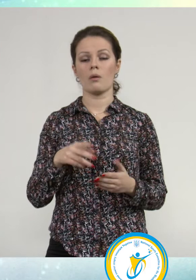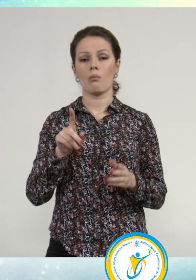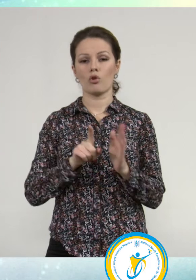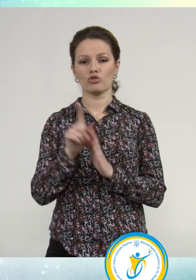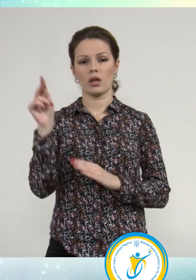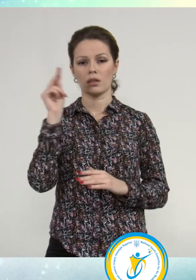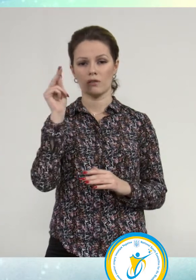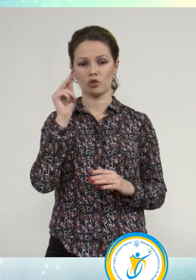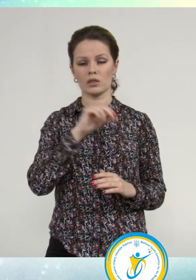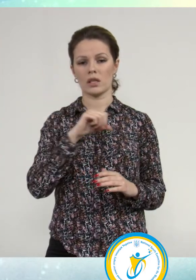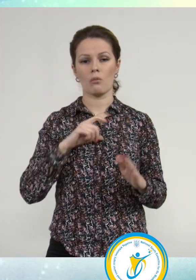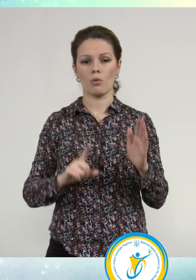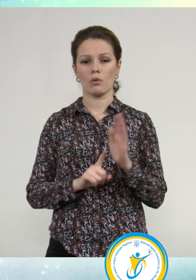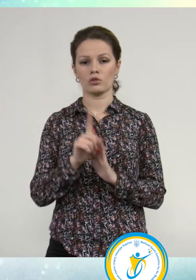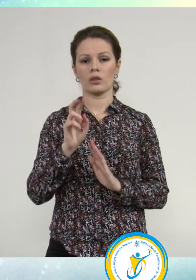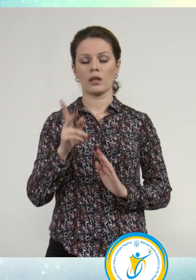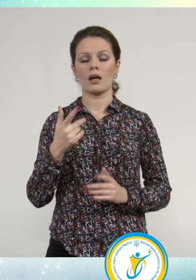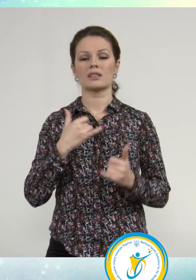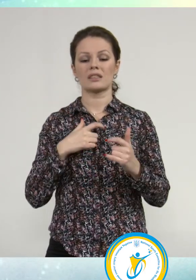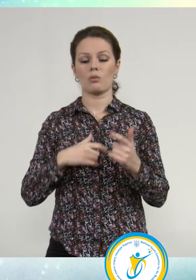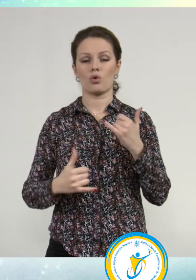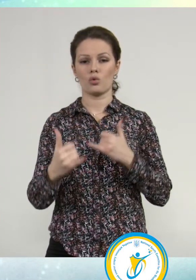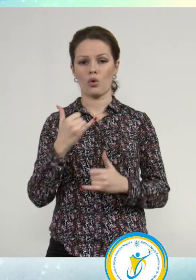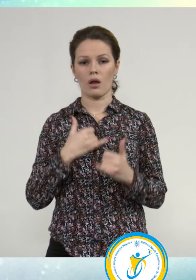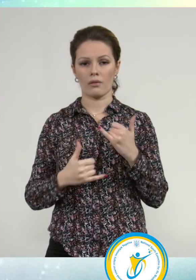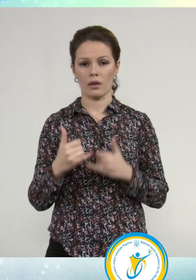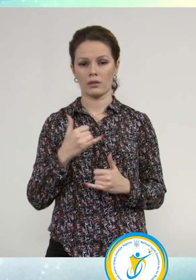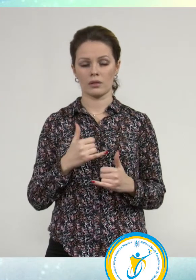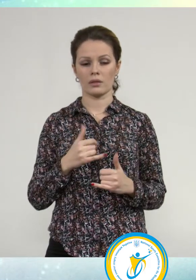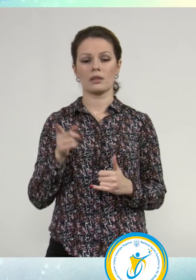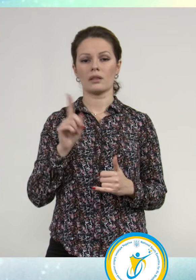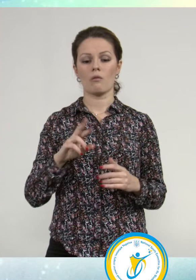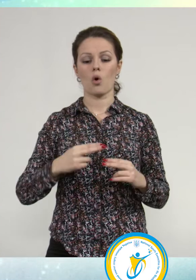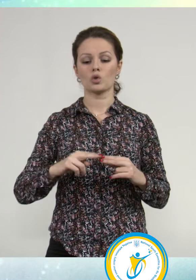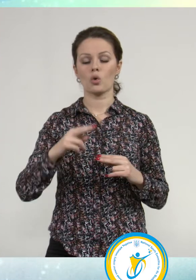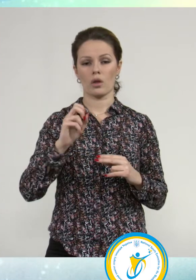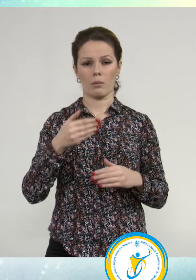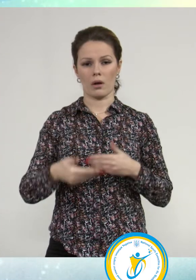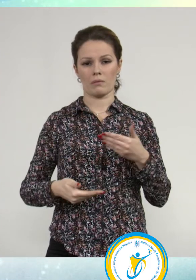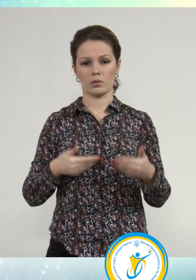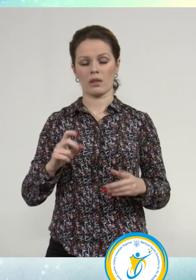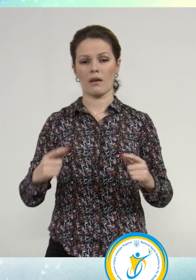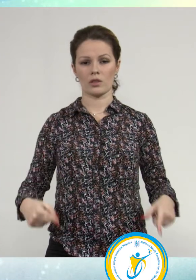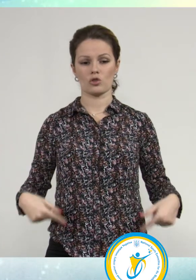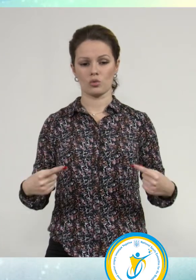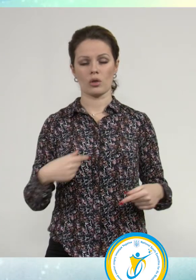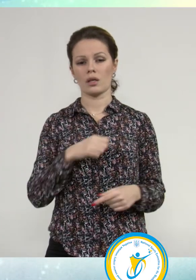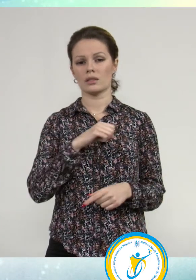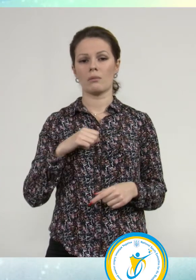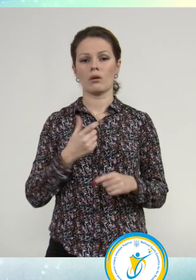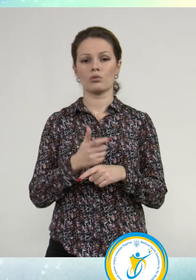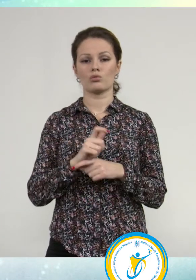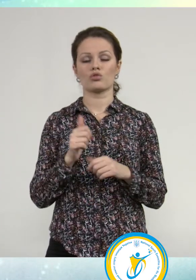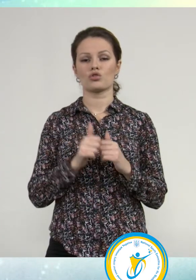починає навчатися з самого початку, як за собою доглядати, як навіть по сходам пересуватися на візку. Я сама